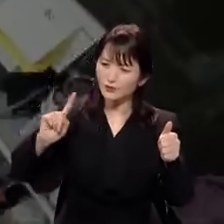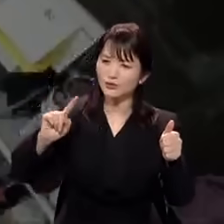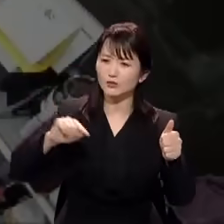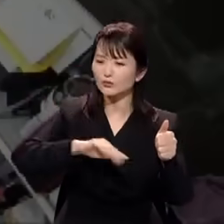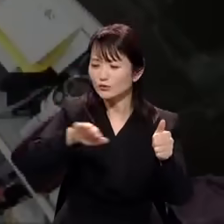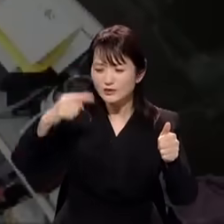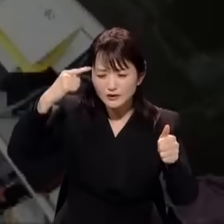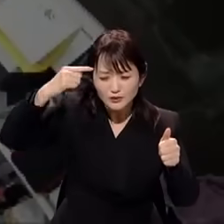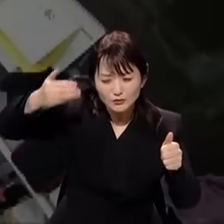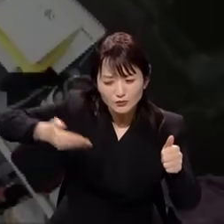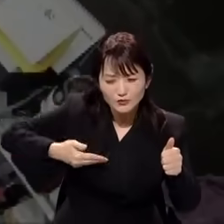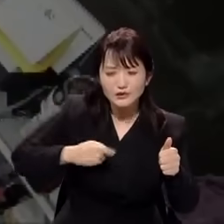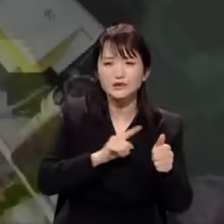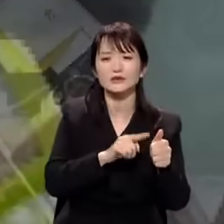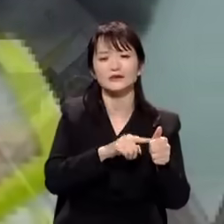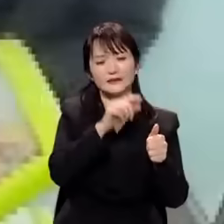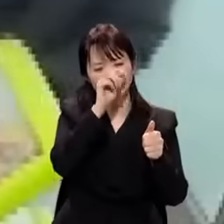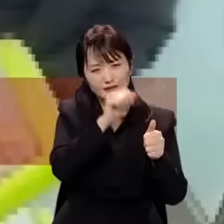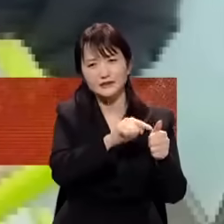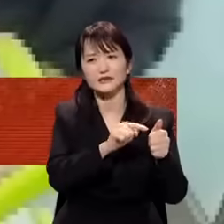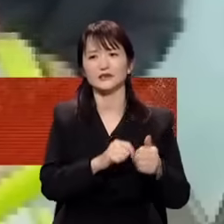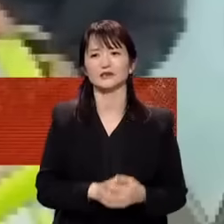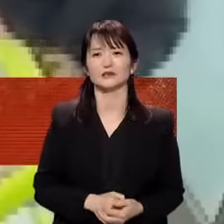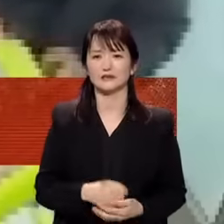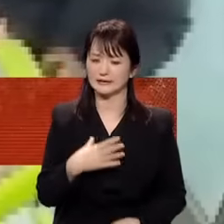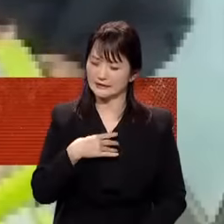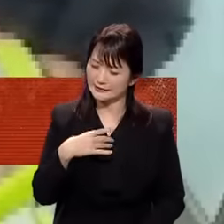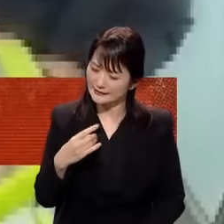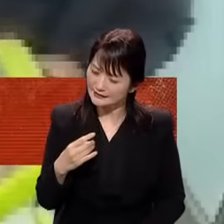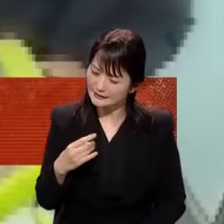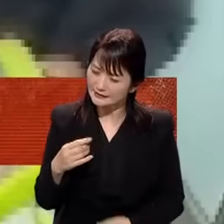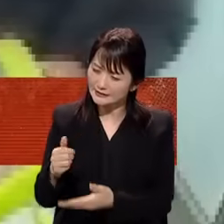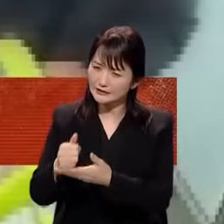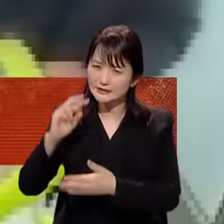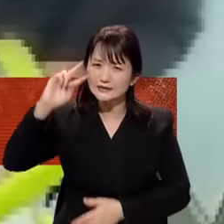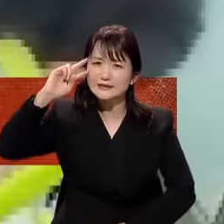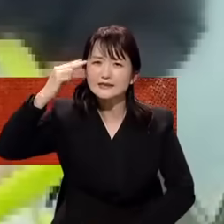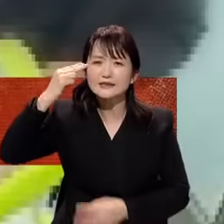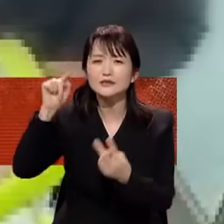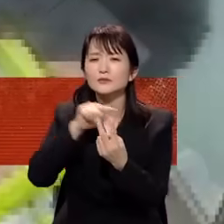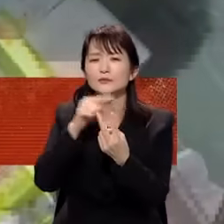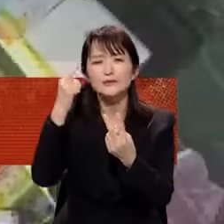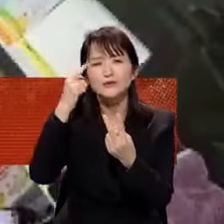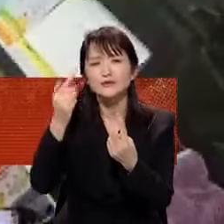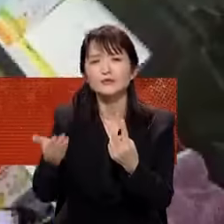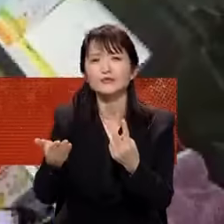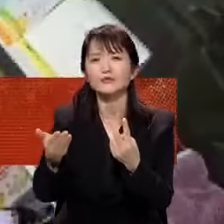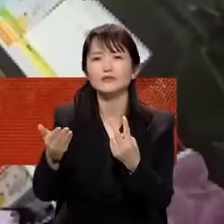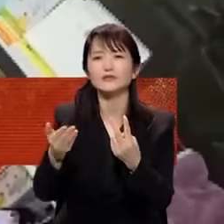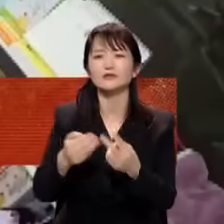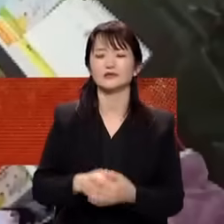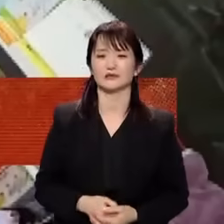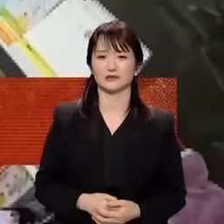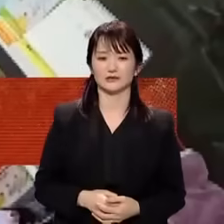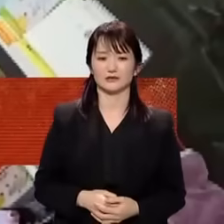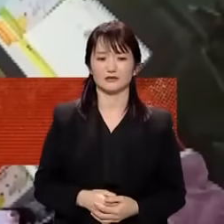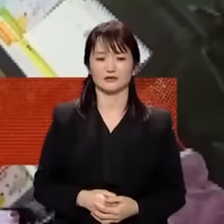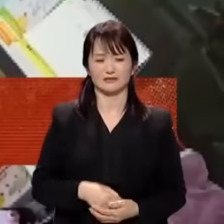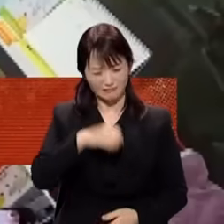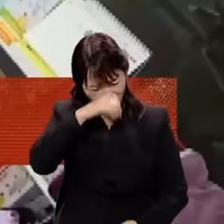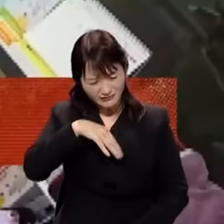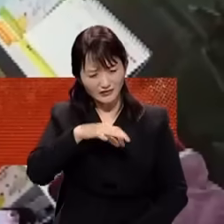물어보셨어요. 너무 착하신 분 같아. 이거 고의일까요? 아니면 손님의 착각일까요? 라고 하셨는데, 아, 대놓고